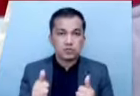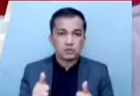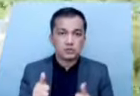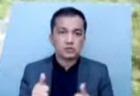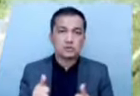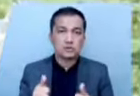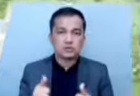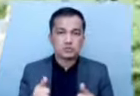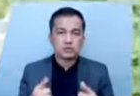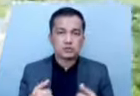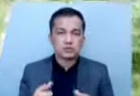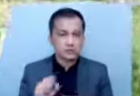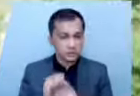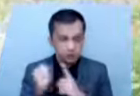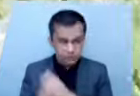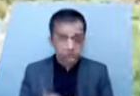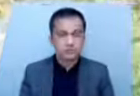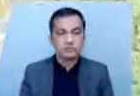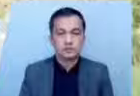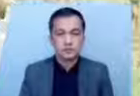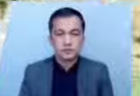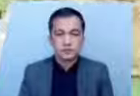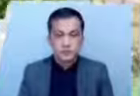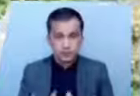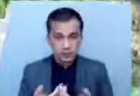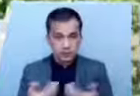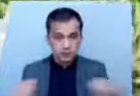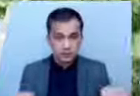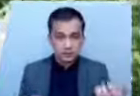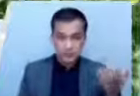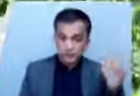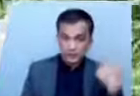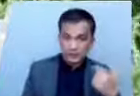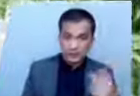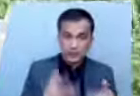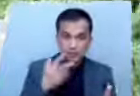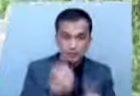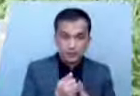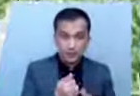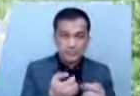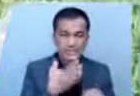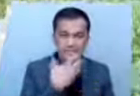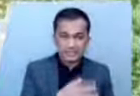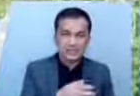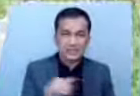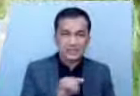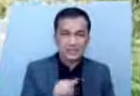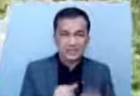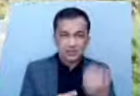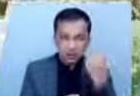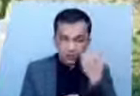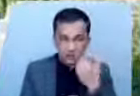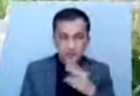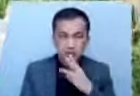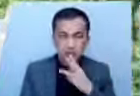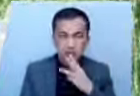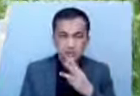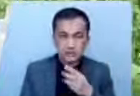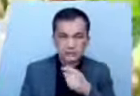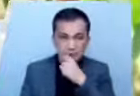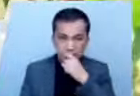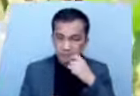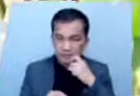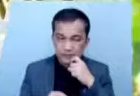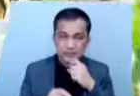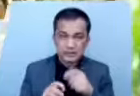kalagayan. Hiwalay pa yan sa mga dati ng epekto ng init tulad ng kulang na patubig na ikinatuyo na rin ng mga tanim